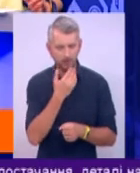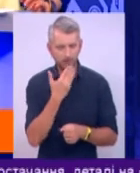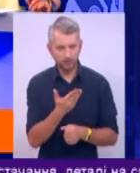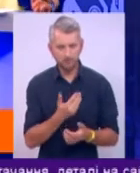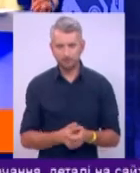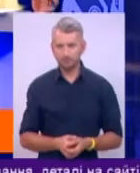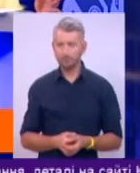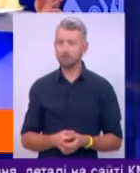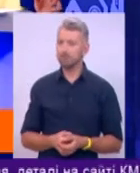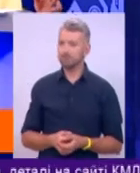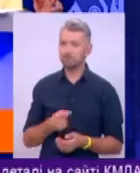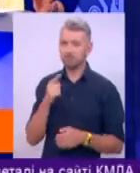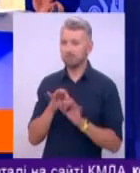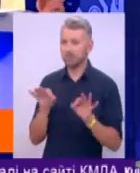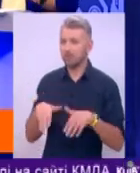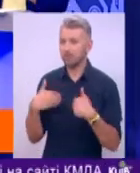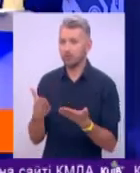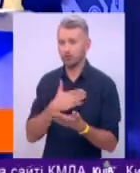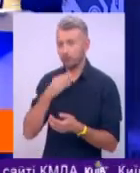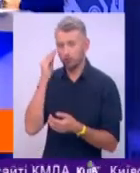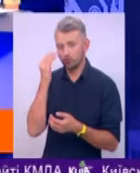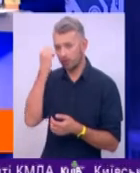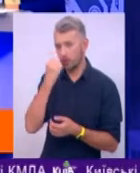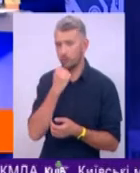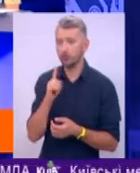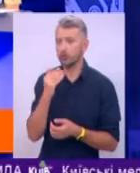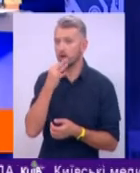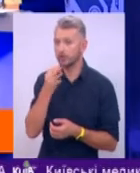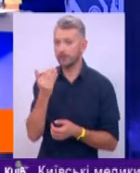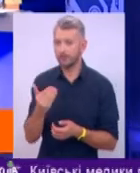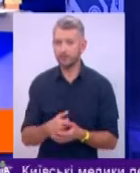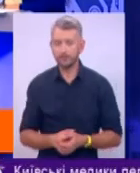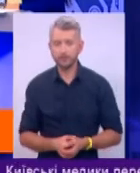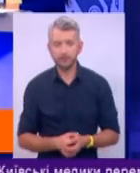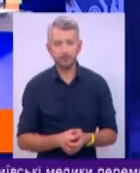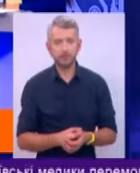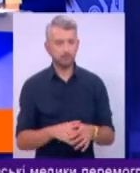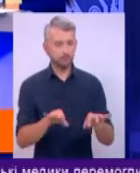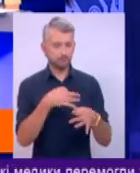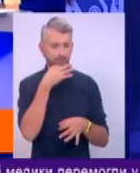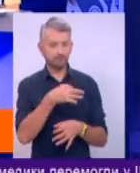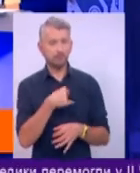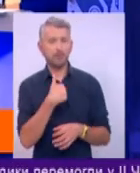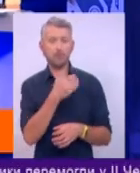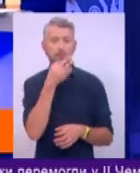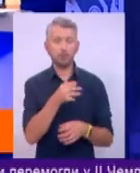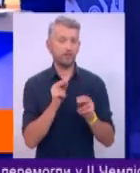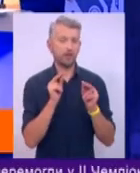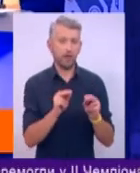Зрозуміло. Прекрасна пропозиція, як на мене. Дякую вам. Прошу, що скажете ви? Дозвольте